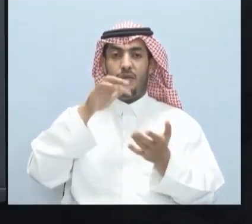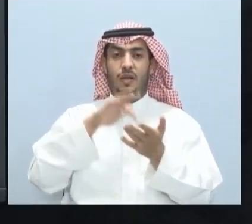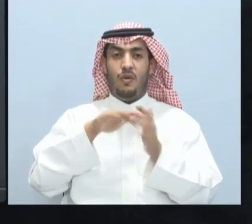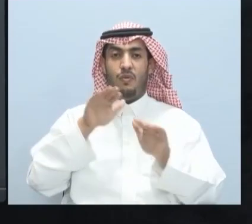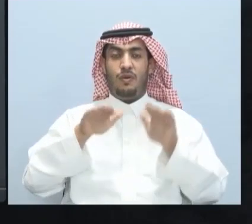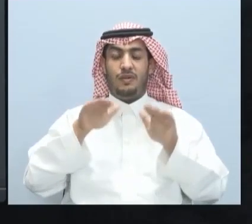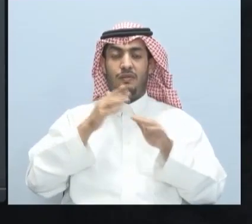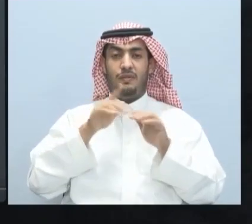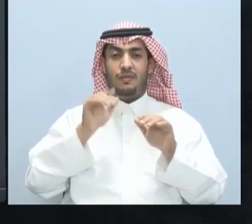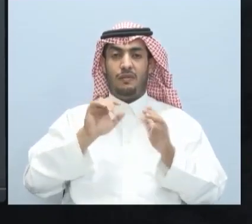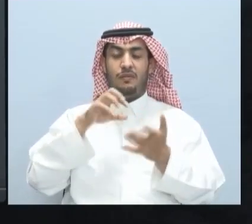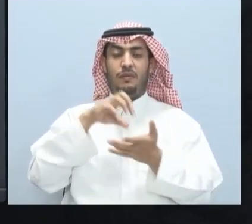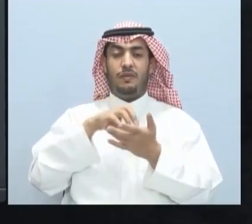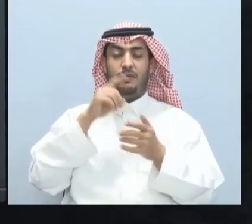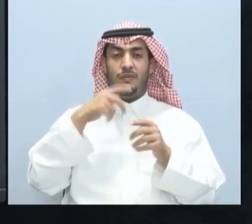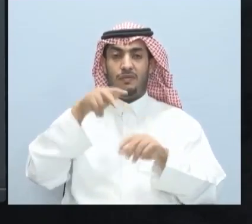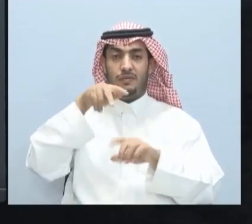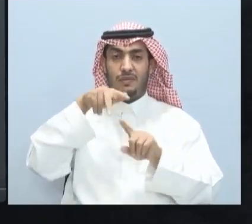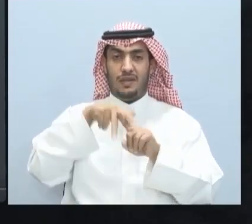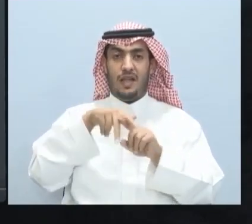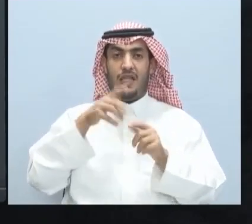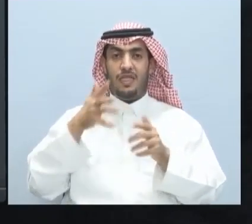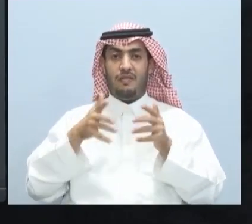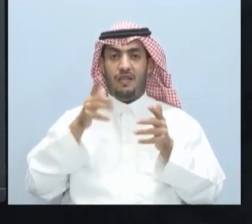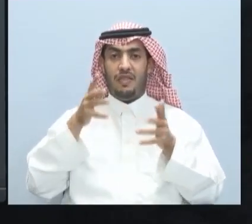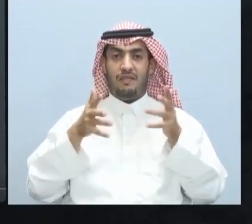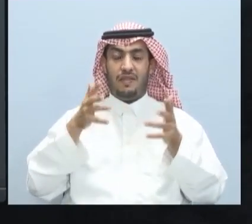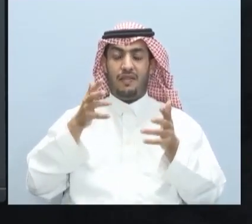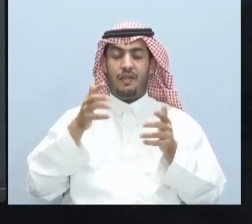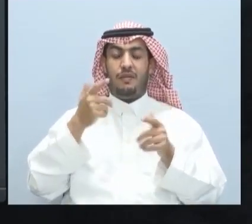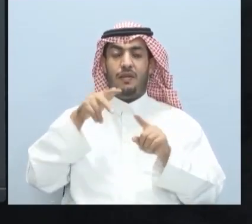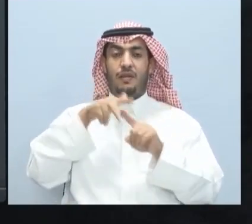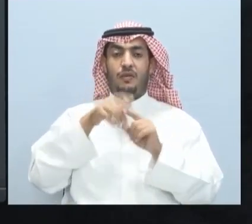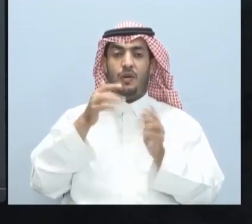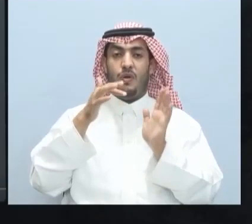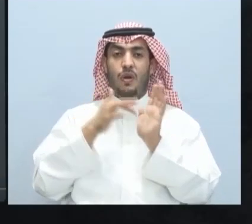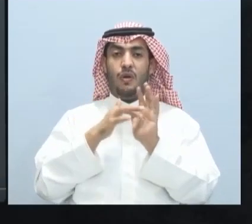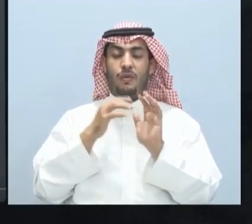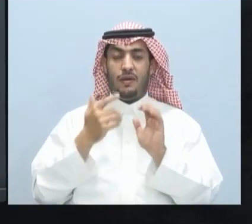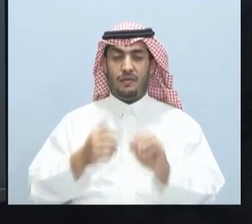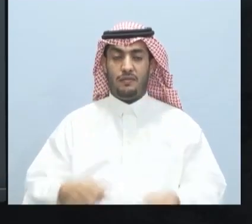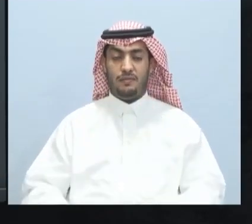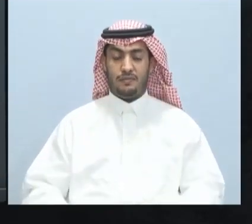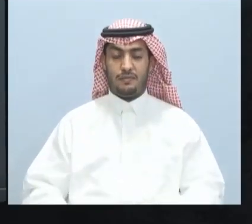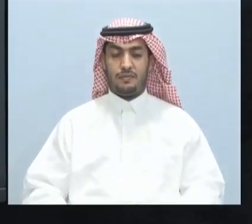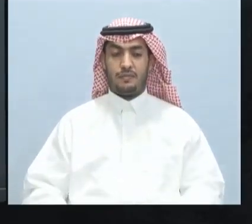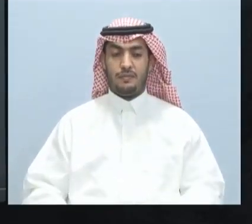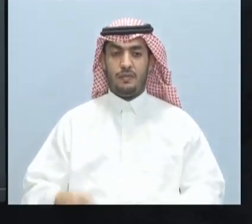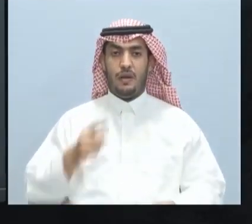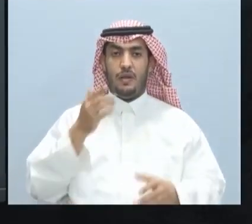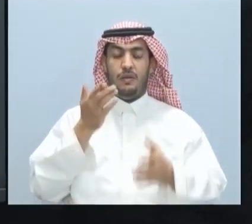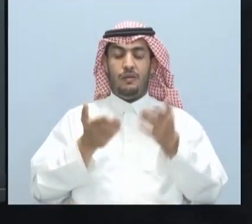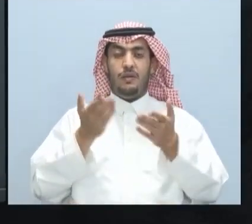اتزان بحيث تتزن عند ركوب طفل وطفل اخر اين اضع نقطه ارتكاز وكم الاثقال